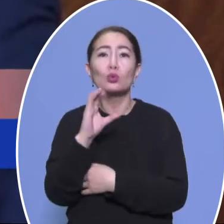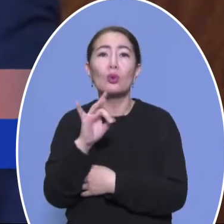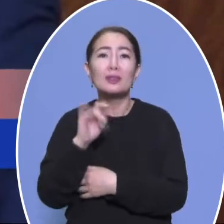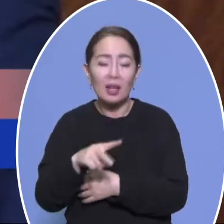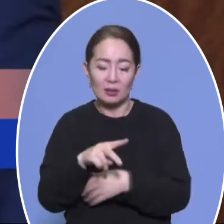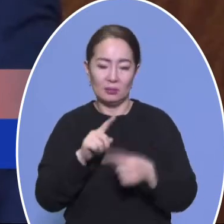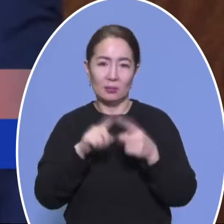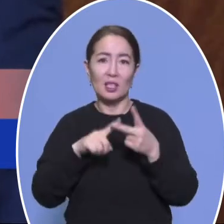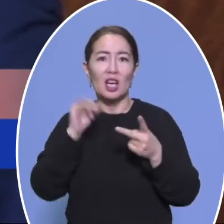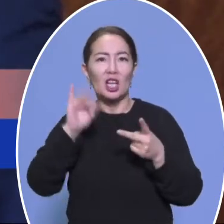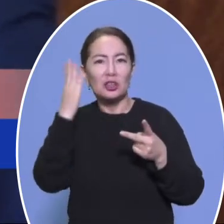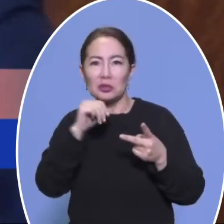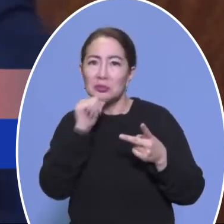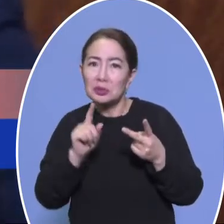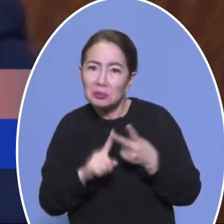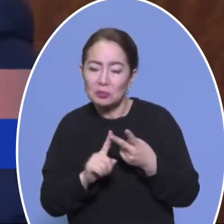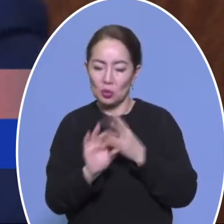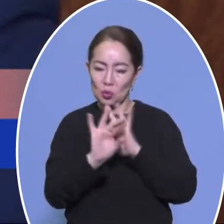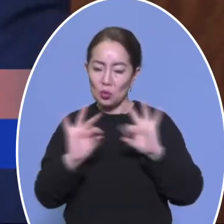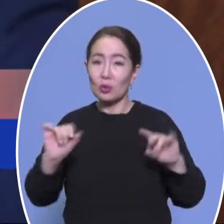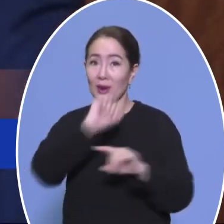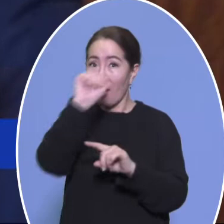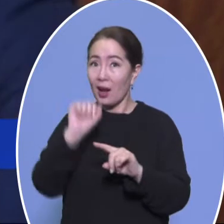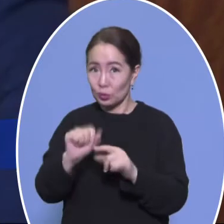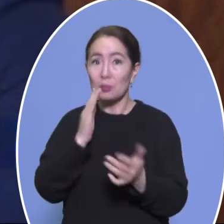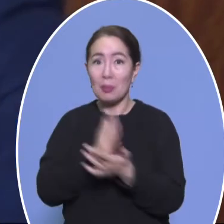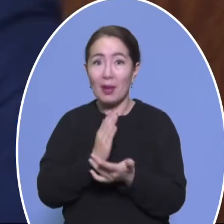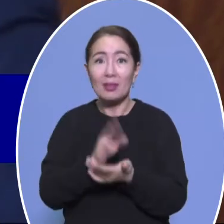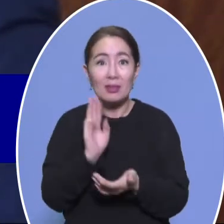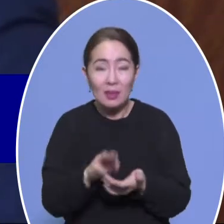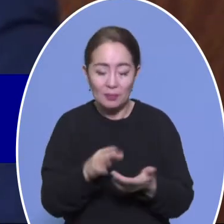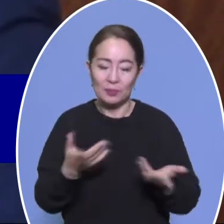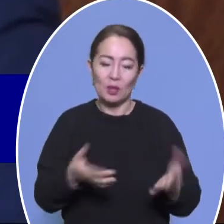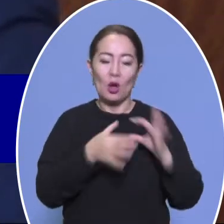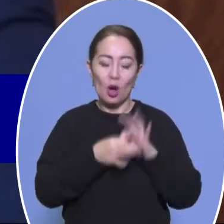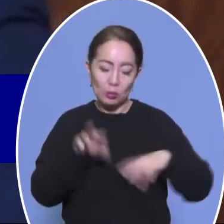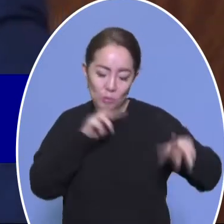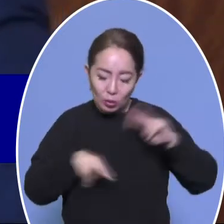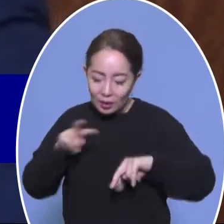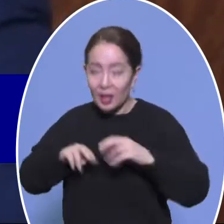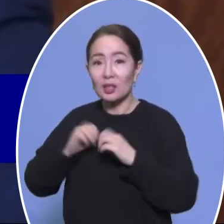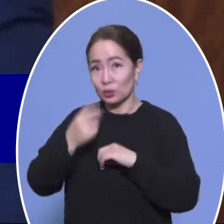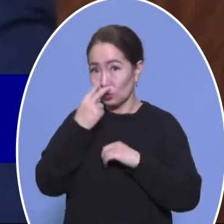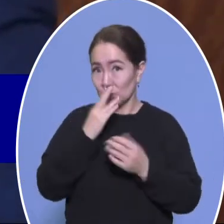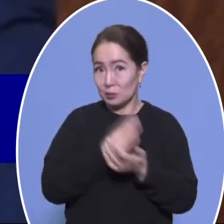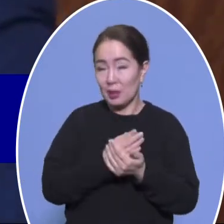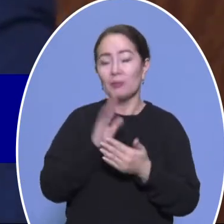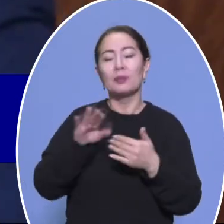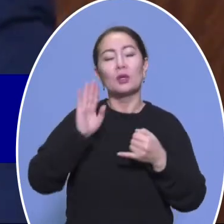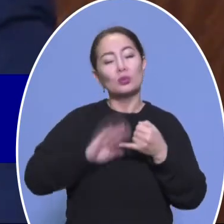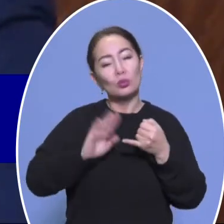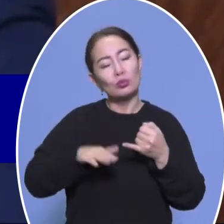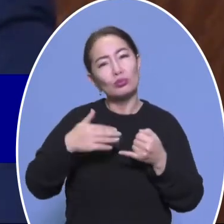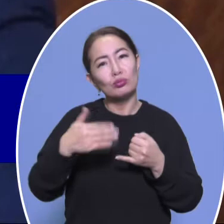ил тод бус байдал гих мэтлийн энэ олон асуудал бол байгаа. За ингээд бид нэ судалгаа шинжилгээ хийж үзсэн. За сүүлийн